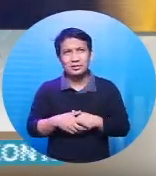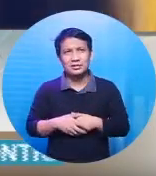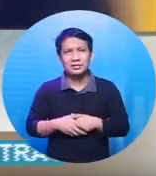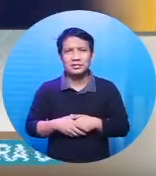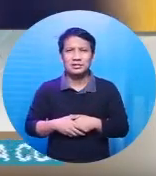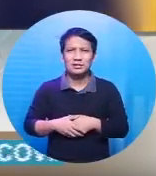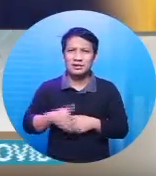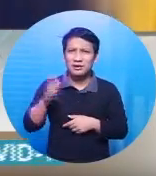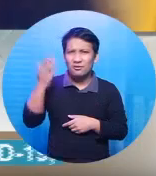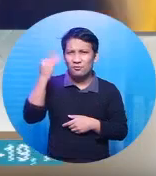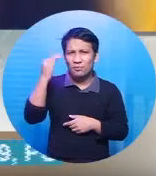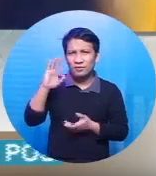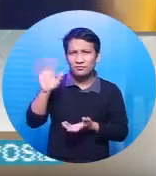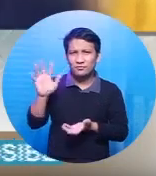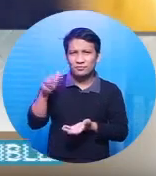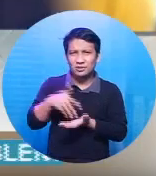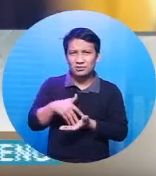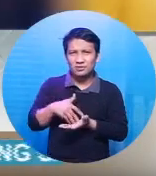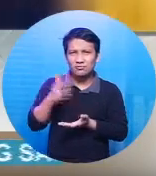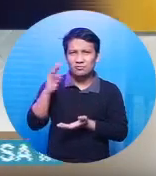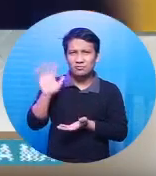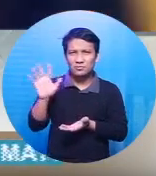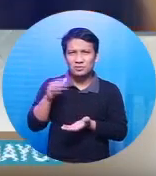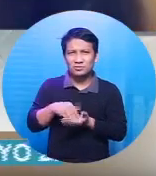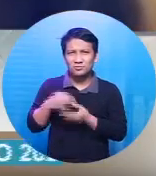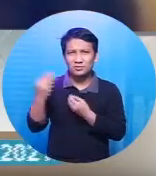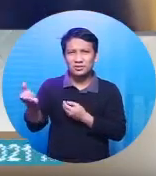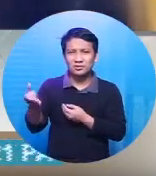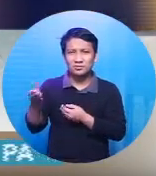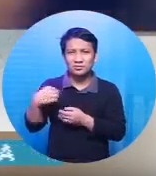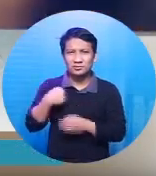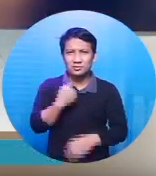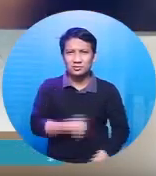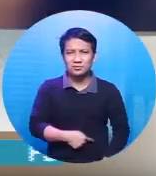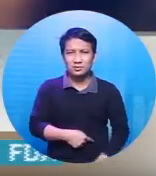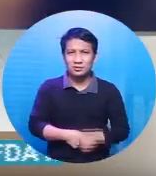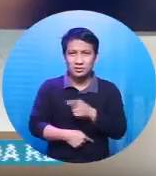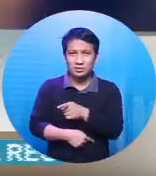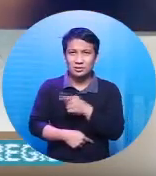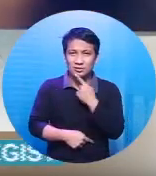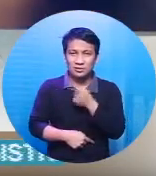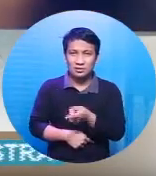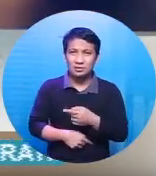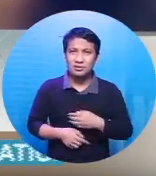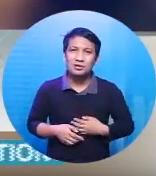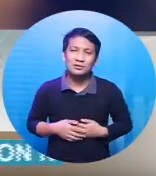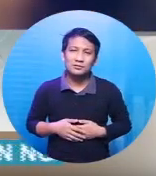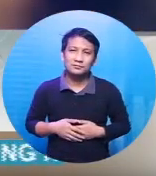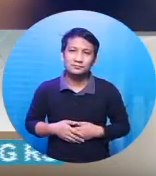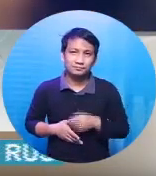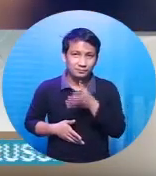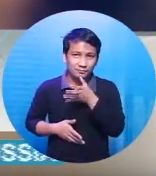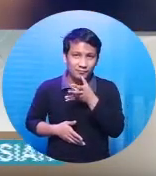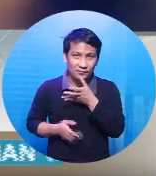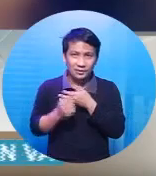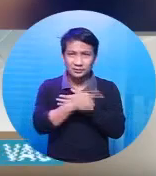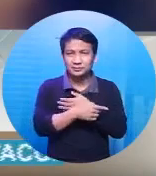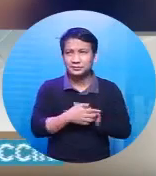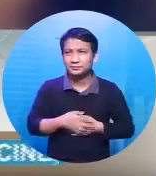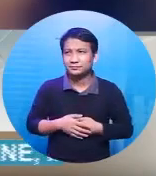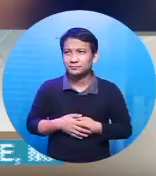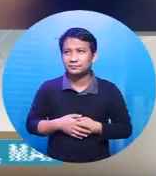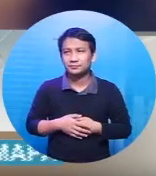yung 50,000? Ma'am, para saan yung 50,000 na binigay ng Chinese? Para naman masatisfy itong si nanay